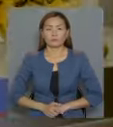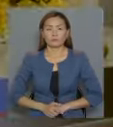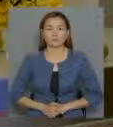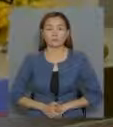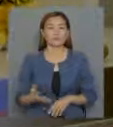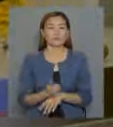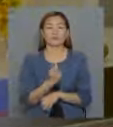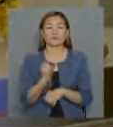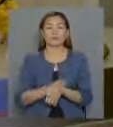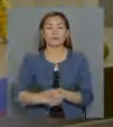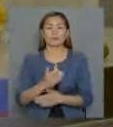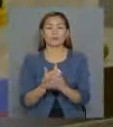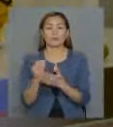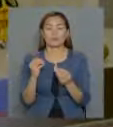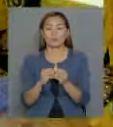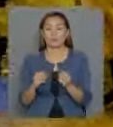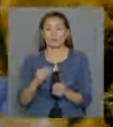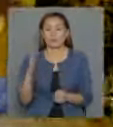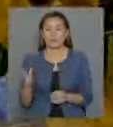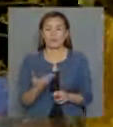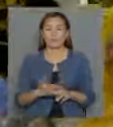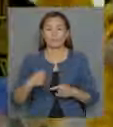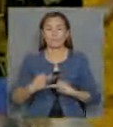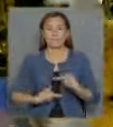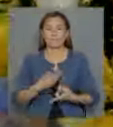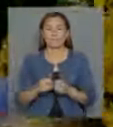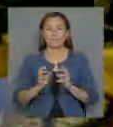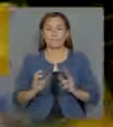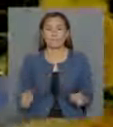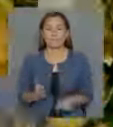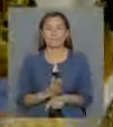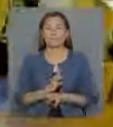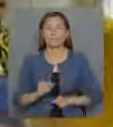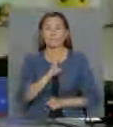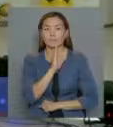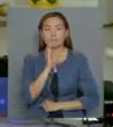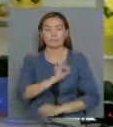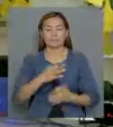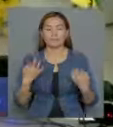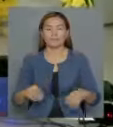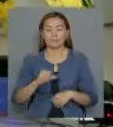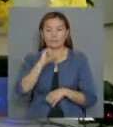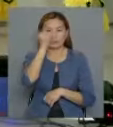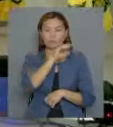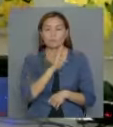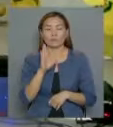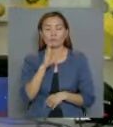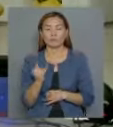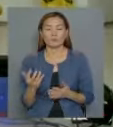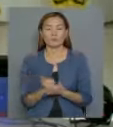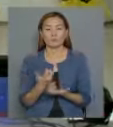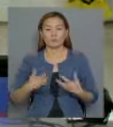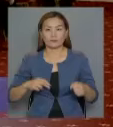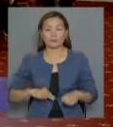Жеңіс күні қашанда жоғары деңгейде тойланады. Ата-бабаларымыздың ерлігі, қайсар аруларымыздың тәуекелділігі, аналарымыздың